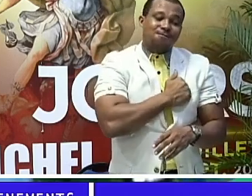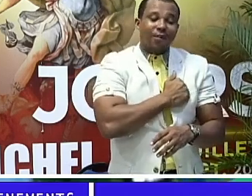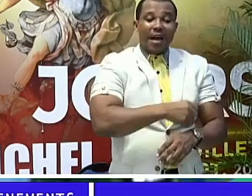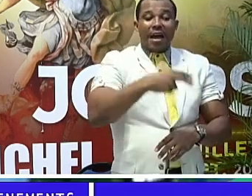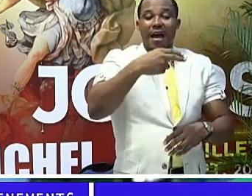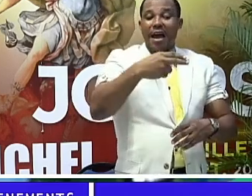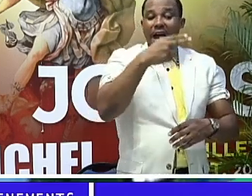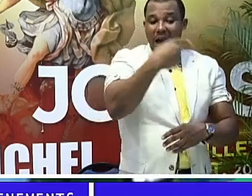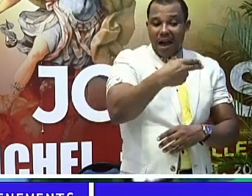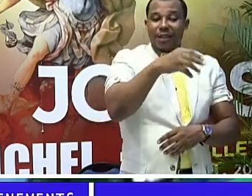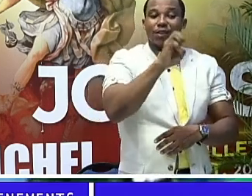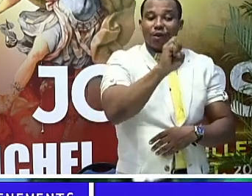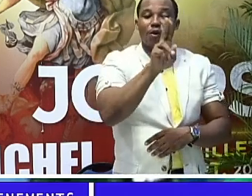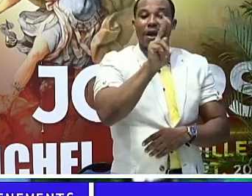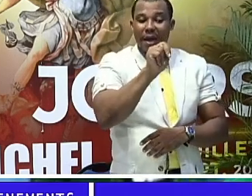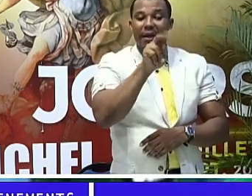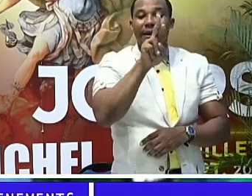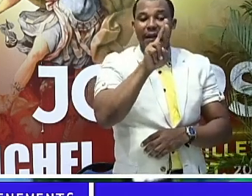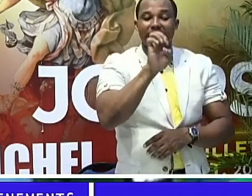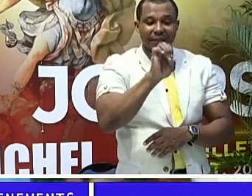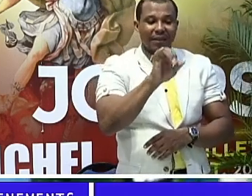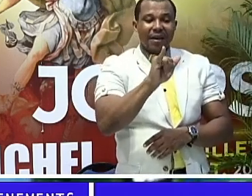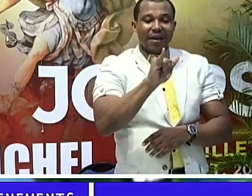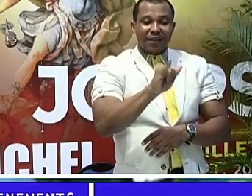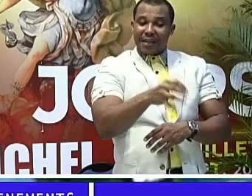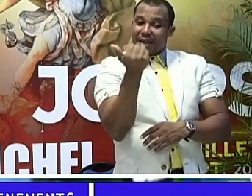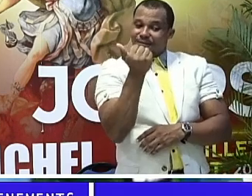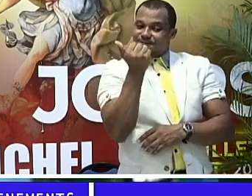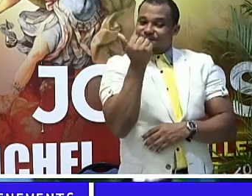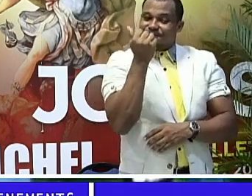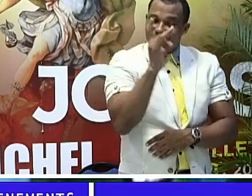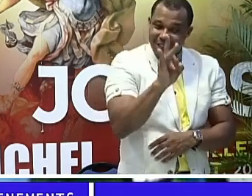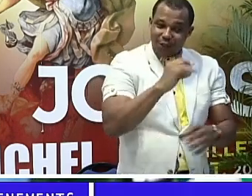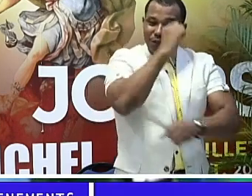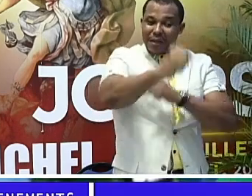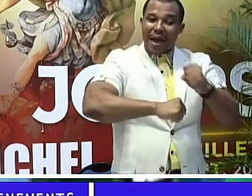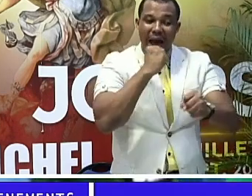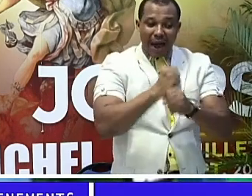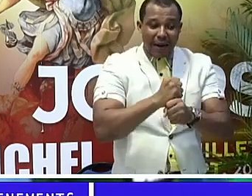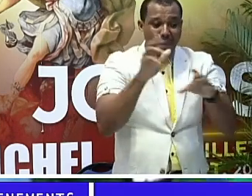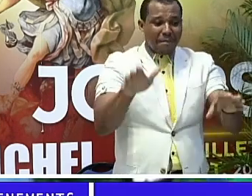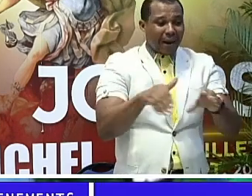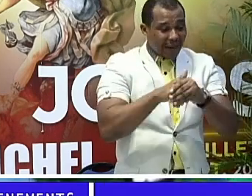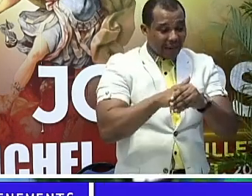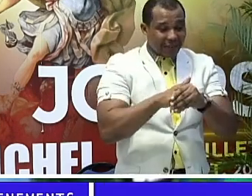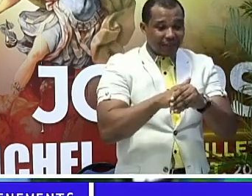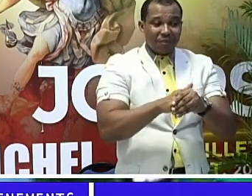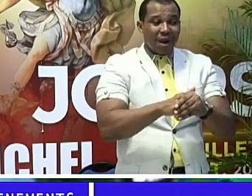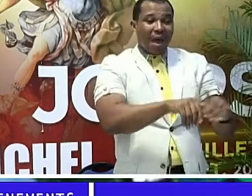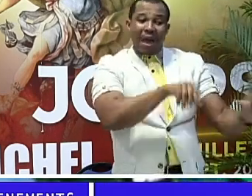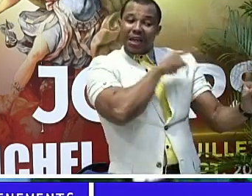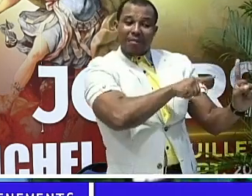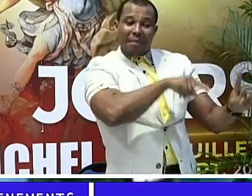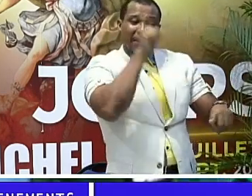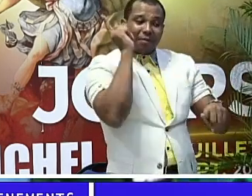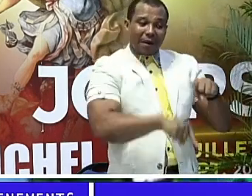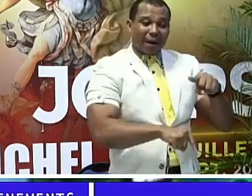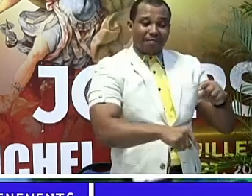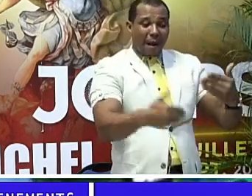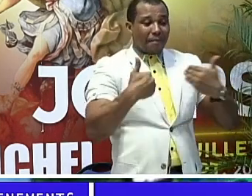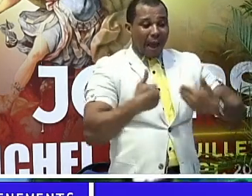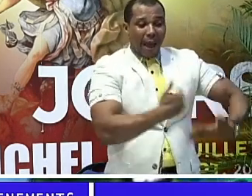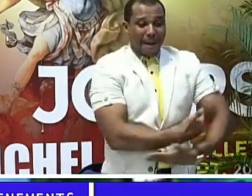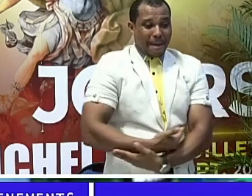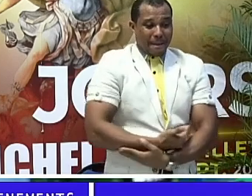presque 18 ans de mariage, il n'a jamais fait un petit garçon. Or, dans le temps, ça y a